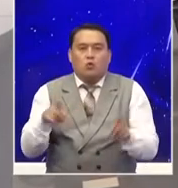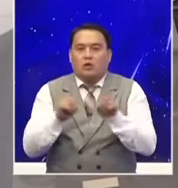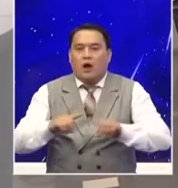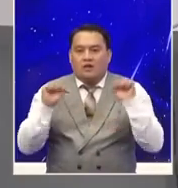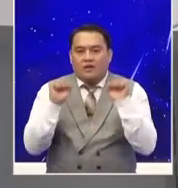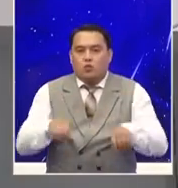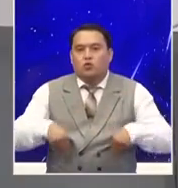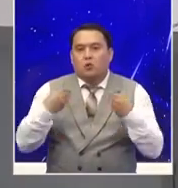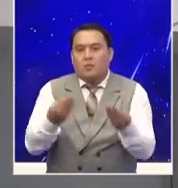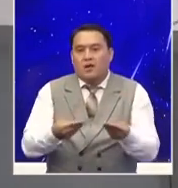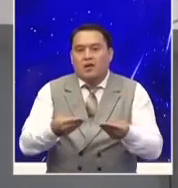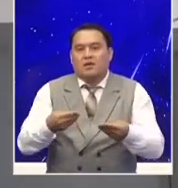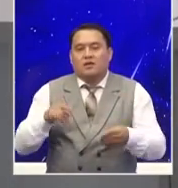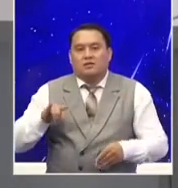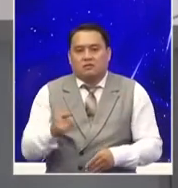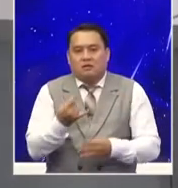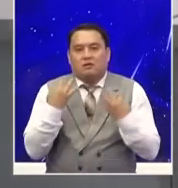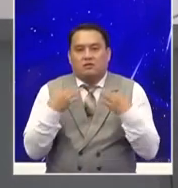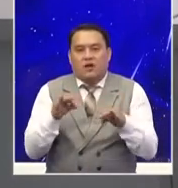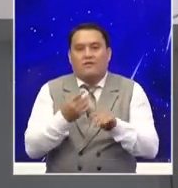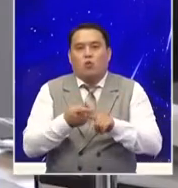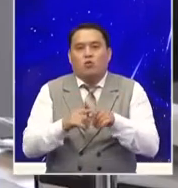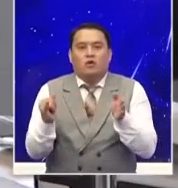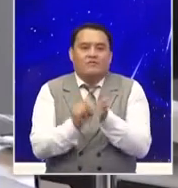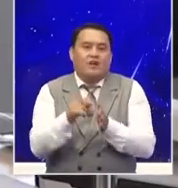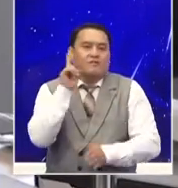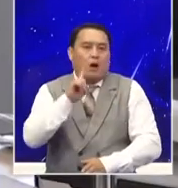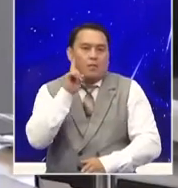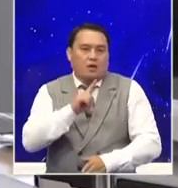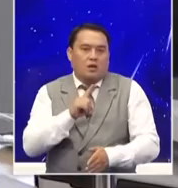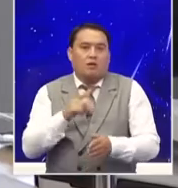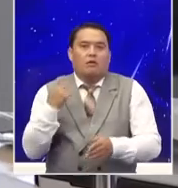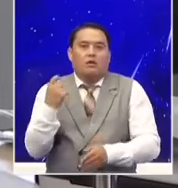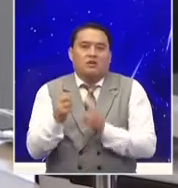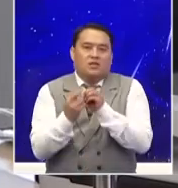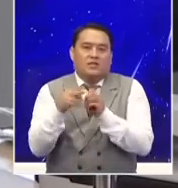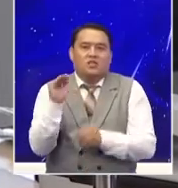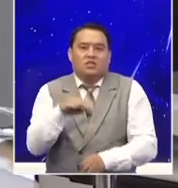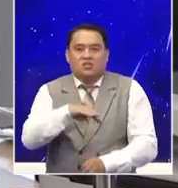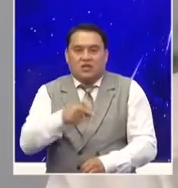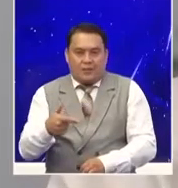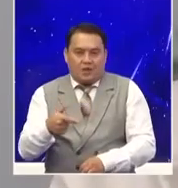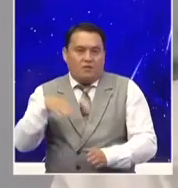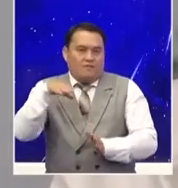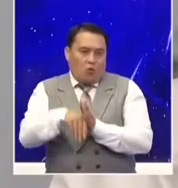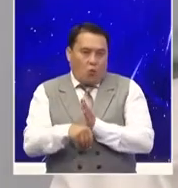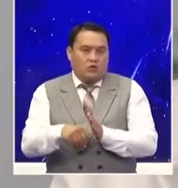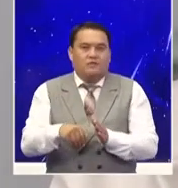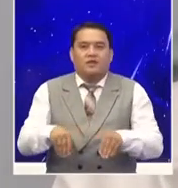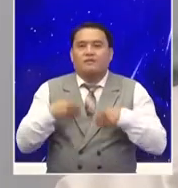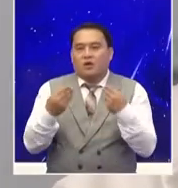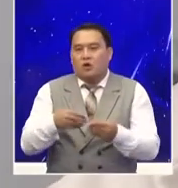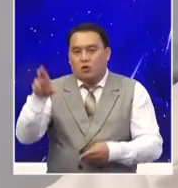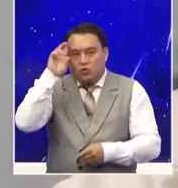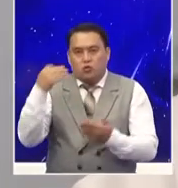предоставлена уникальная возможность по их легализации. Постановка на временный учет обойдется владельцам в 12 тысяч тенге. В нее входит